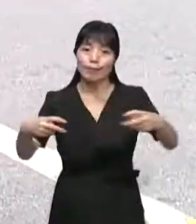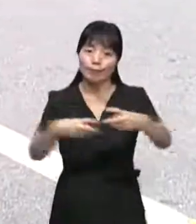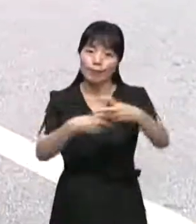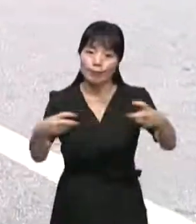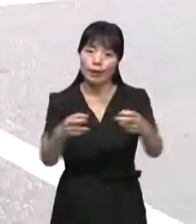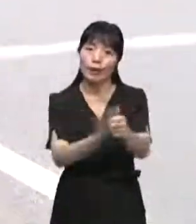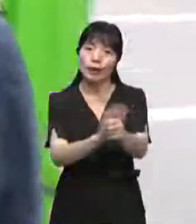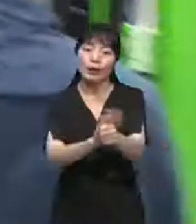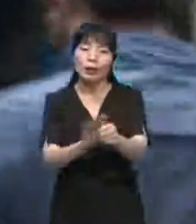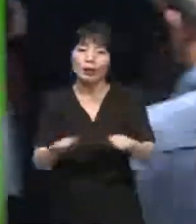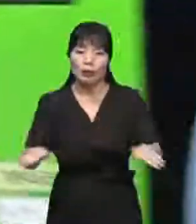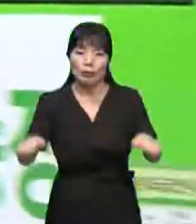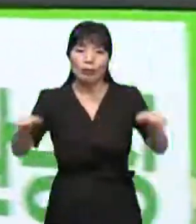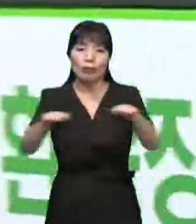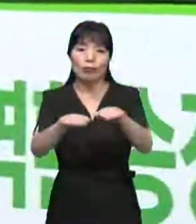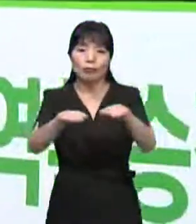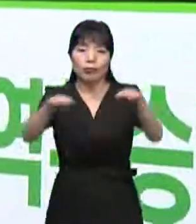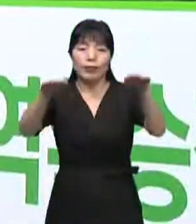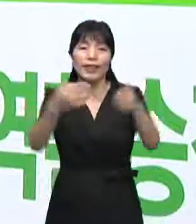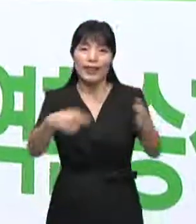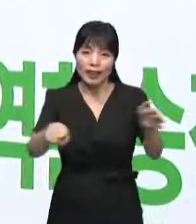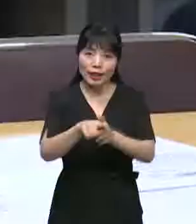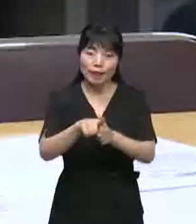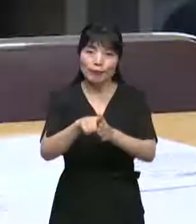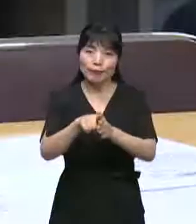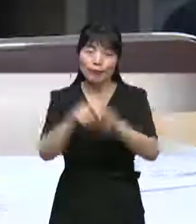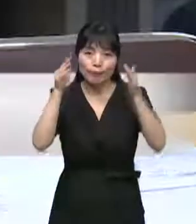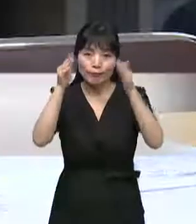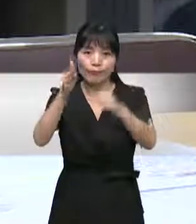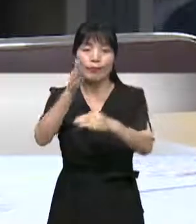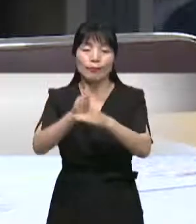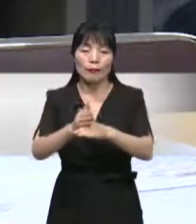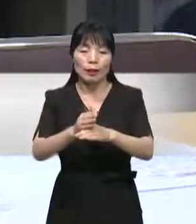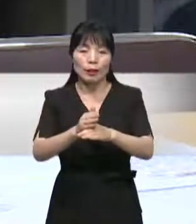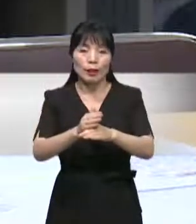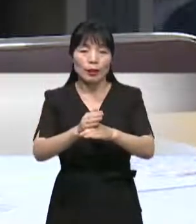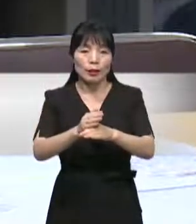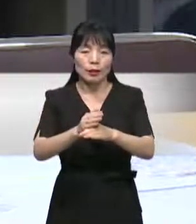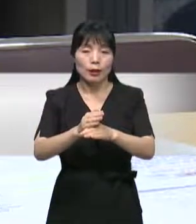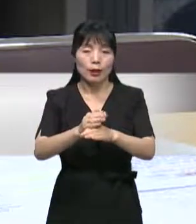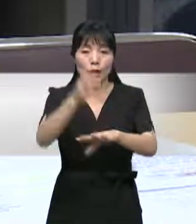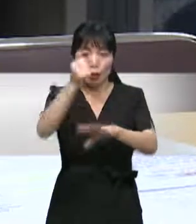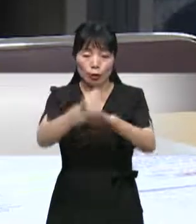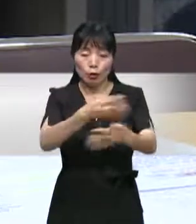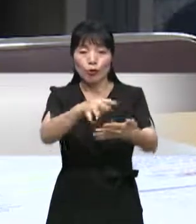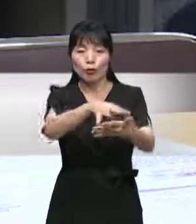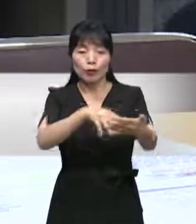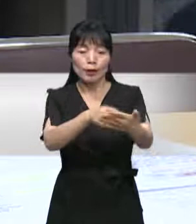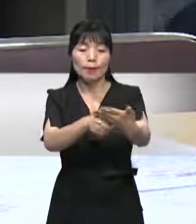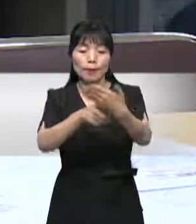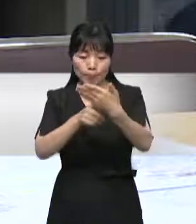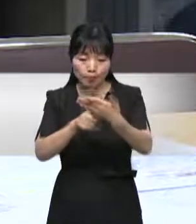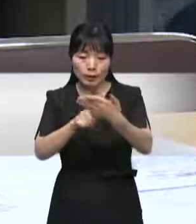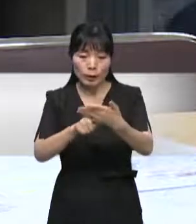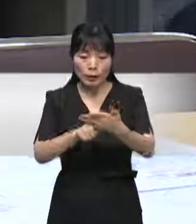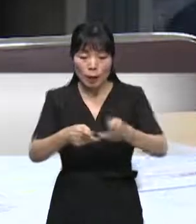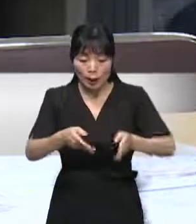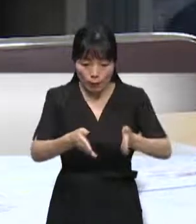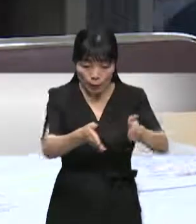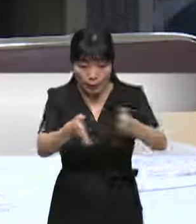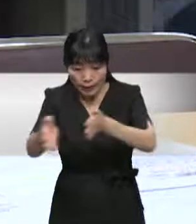격차를 해소하는 데 초점을 맞춰왔습니다. 데이터를 분석을 통해서 대중교통 이용객 동선